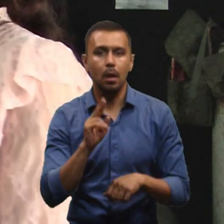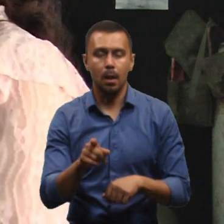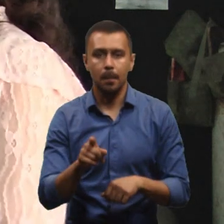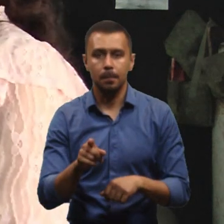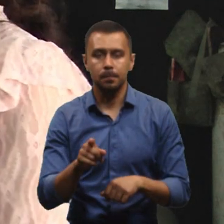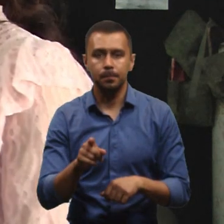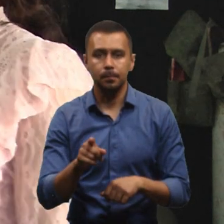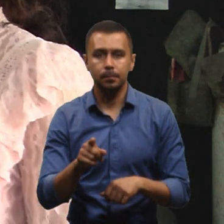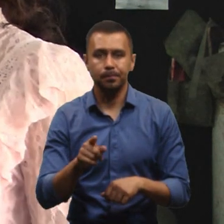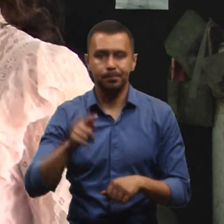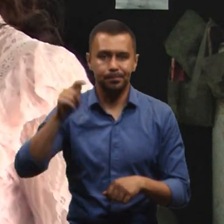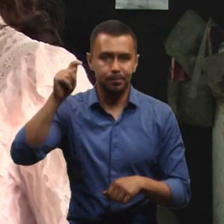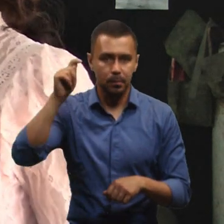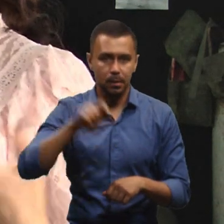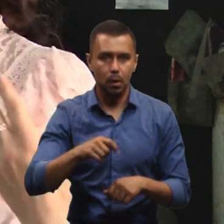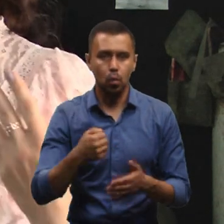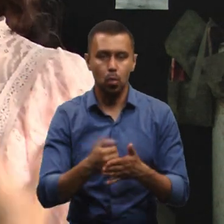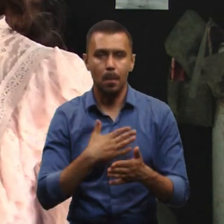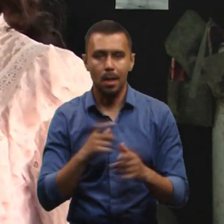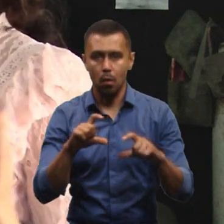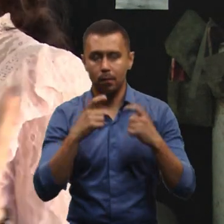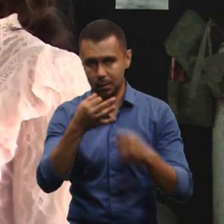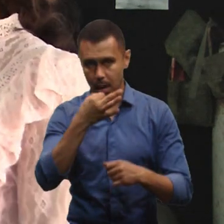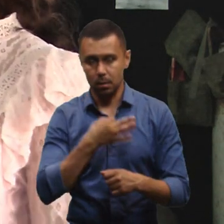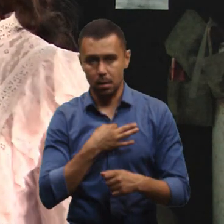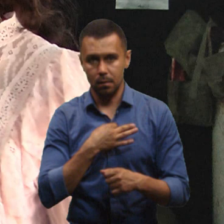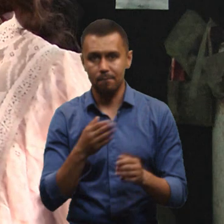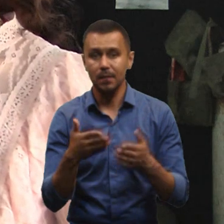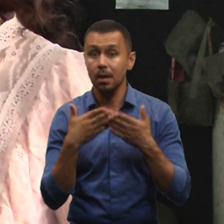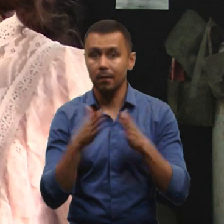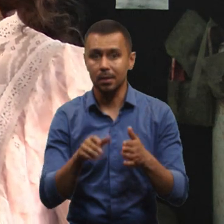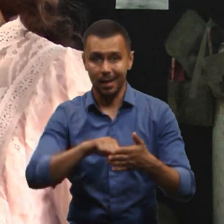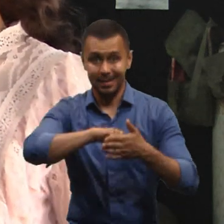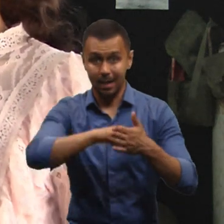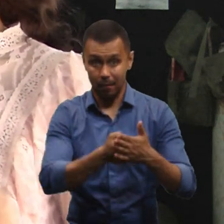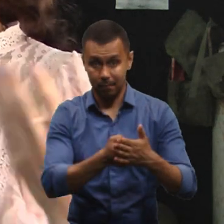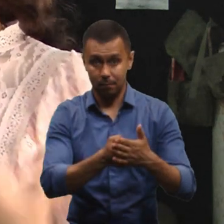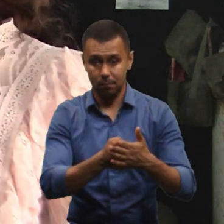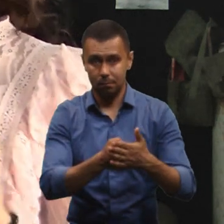прийшли до мене на офіс і сказали відкривайте сейф,